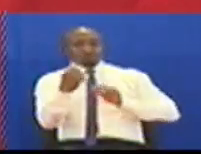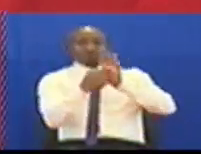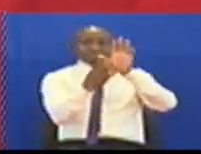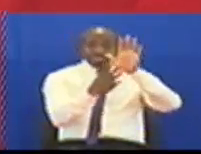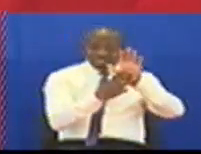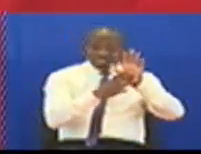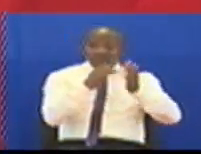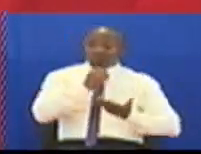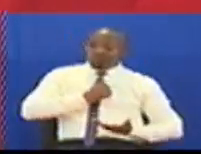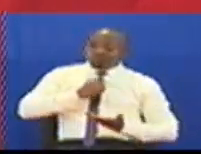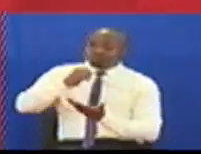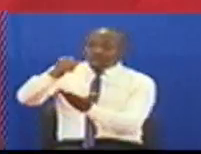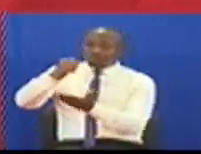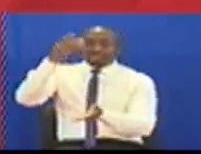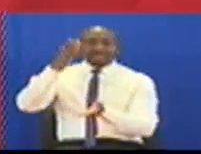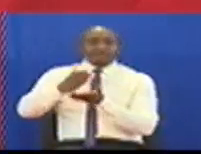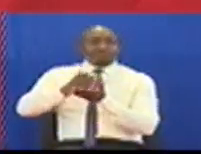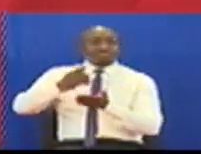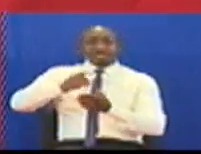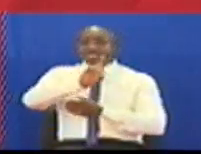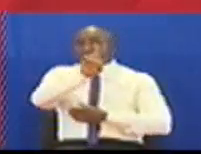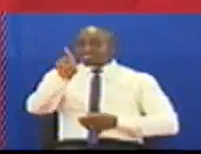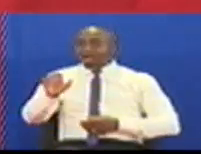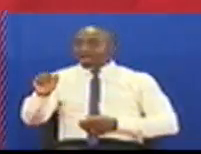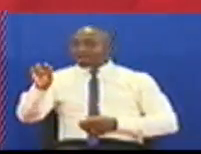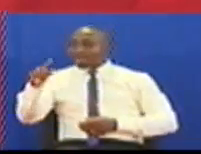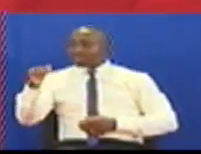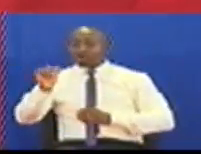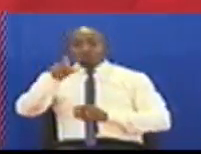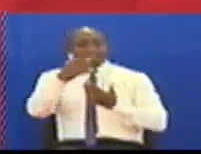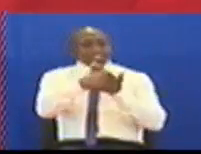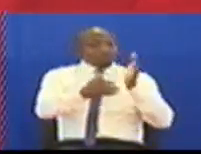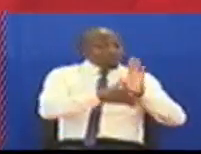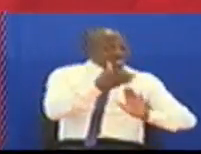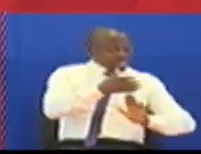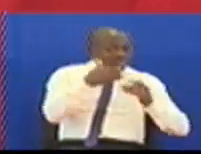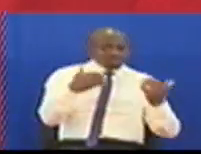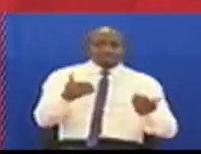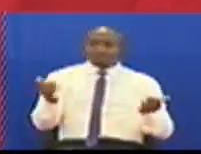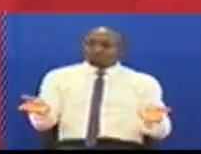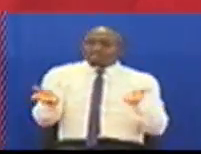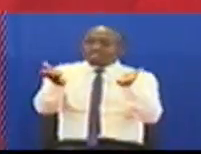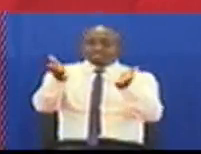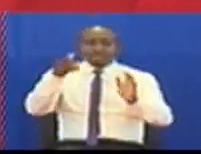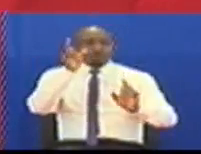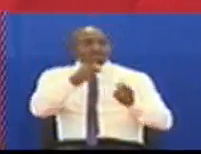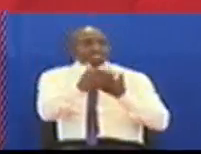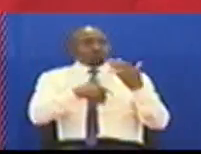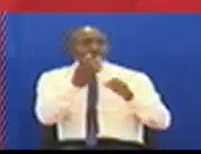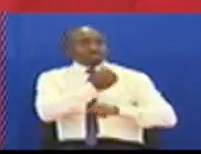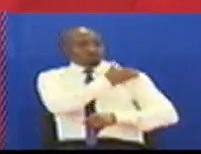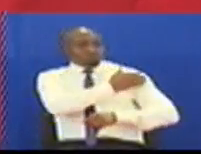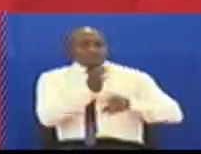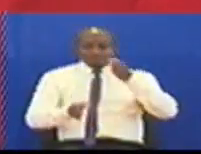zitakwenda kukamilisha zile zahanati zetu ambazo zimeanzishwa na wananchi, na wananchi sasa kwenda kupata huduma ambayo